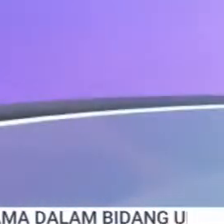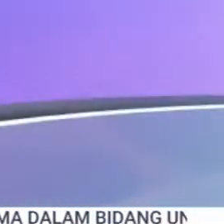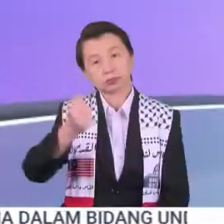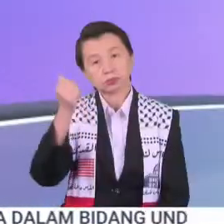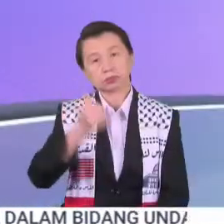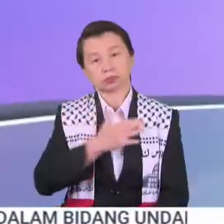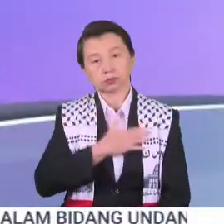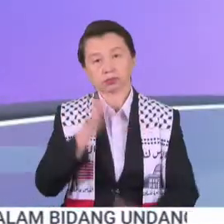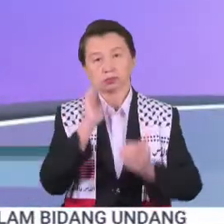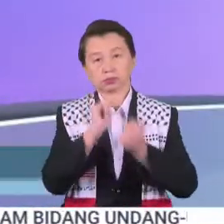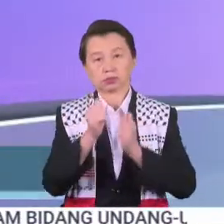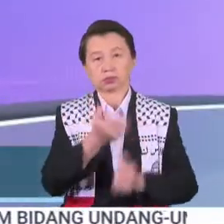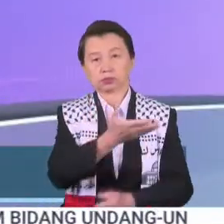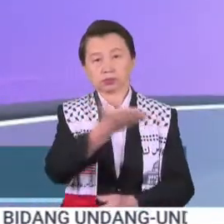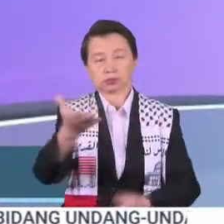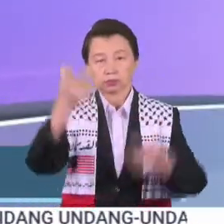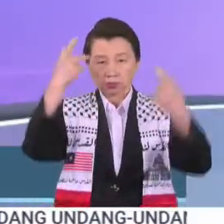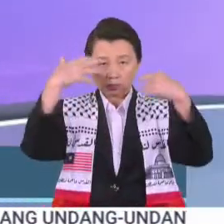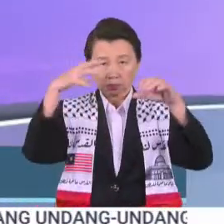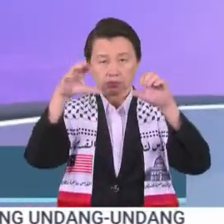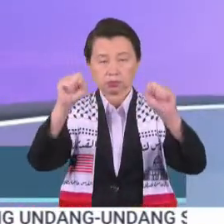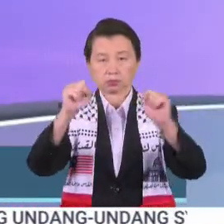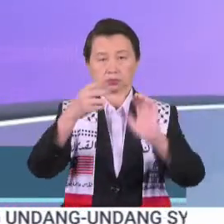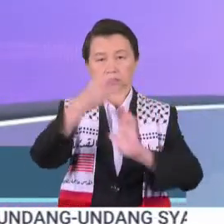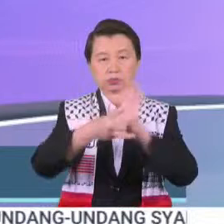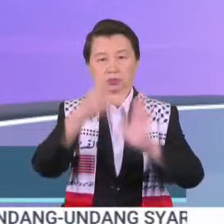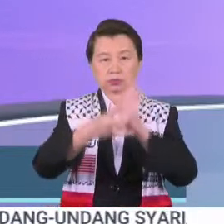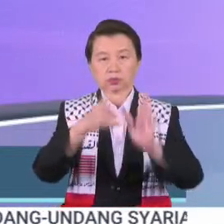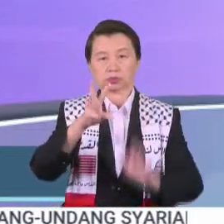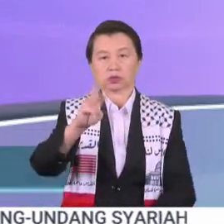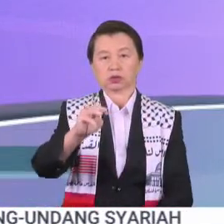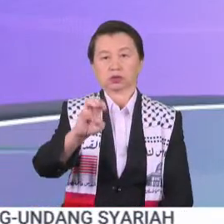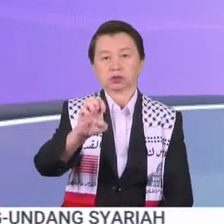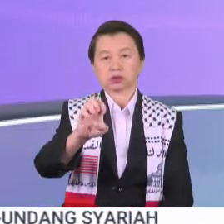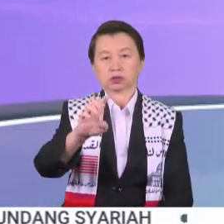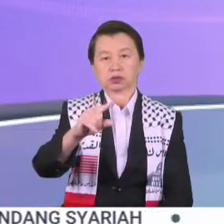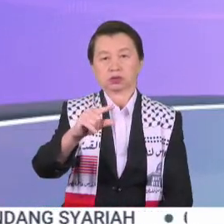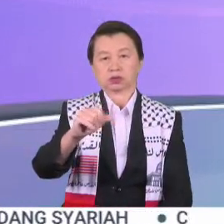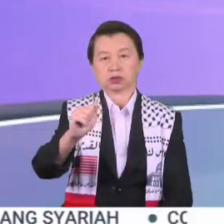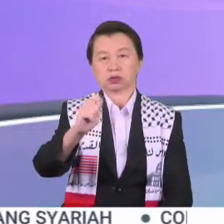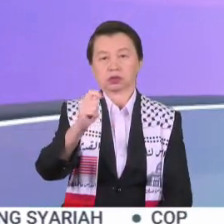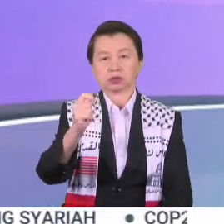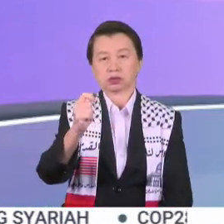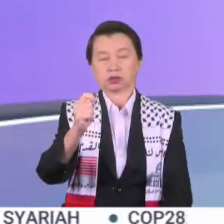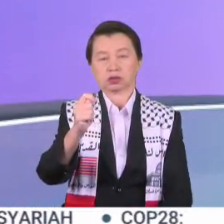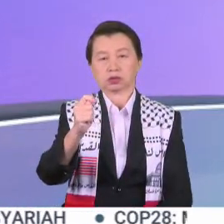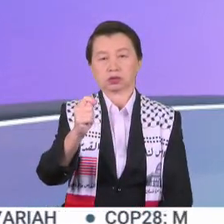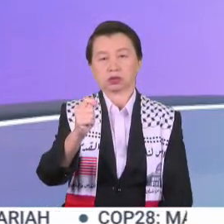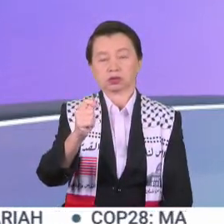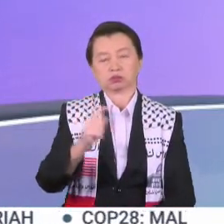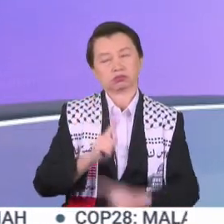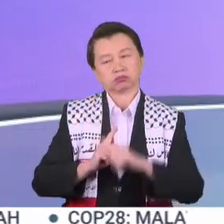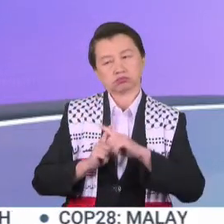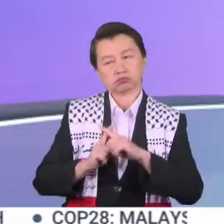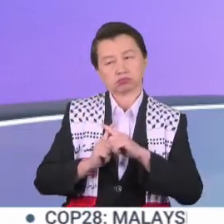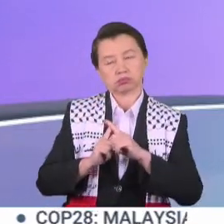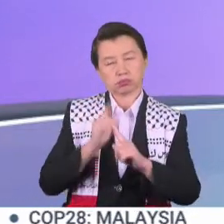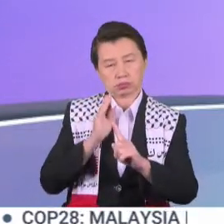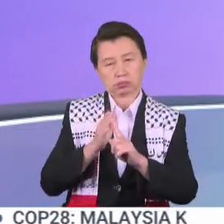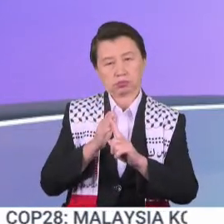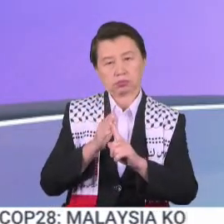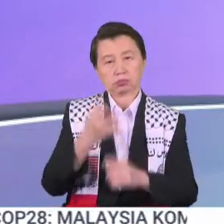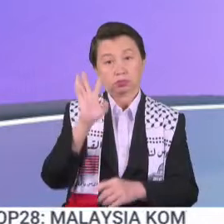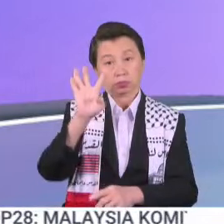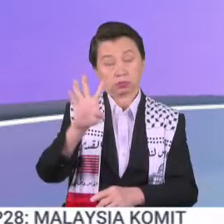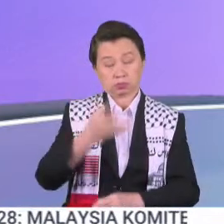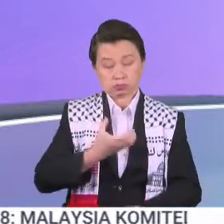Assalamualaikum dan salam sukan untuk semua. Presiden Majlis Paralimpik Malaysia MPM Dato' Sri Megadi Shariman Zaharudin optimis sasaran awal